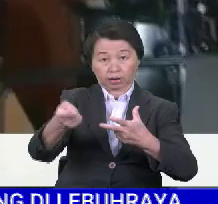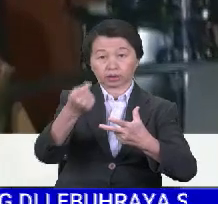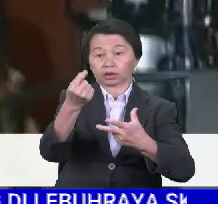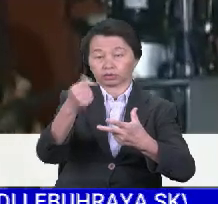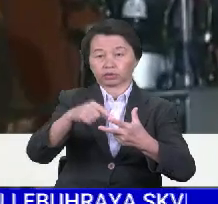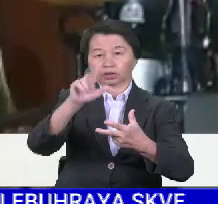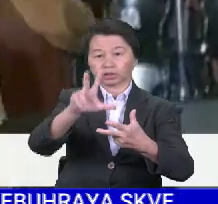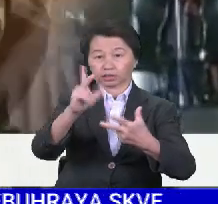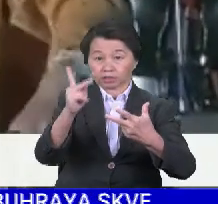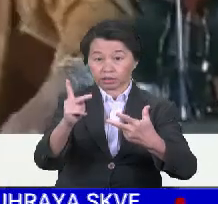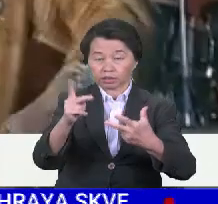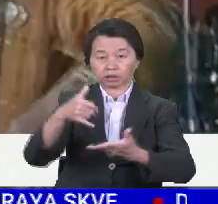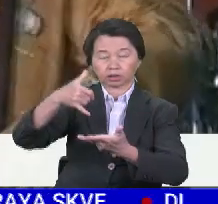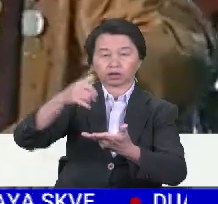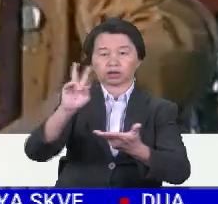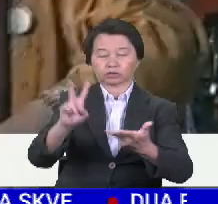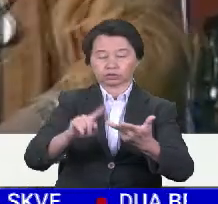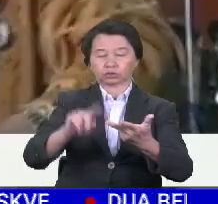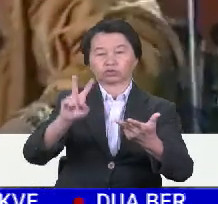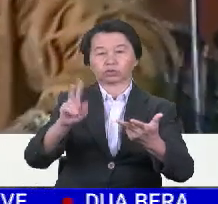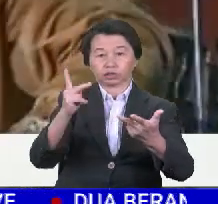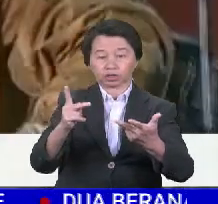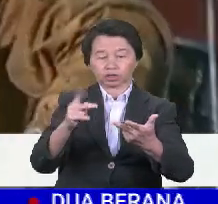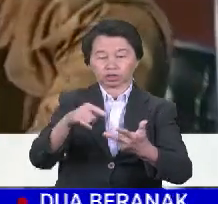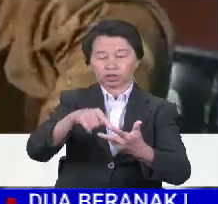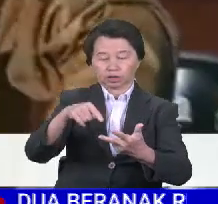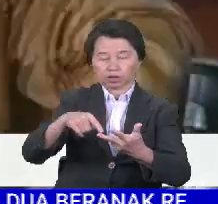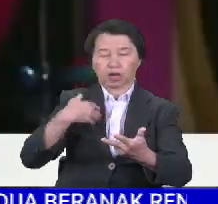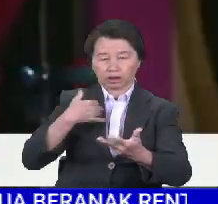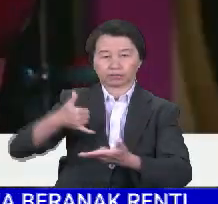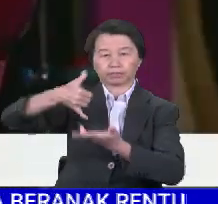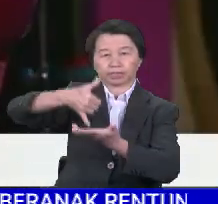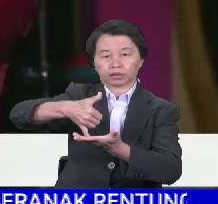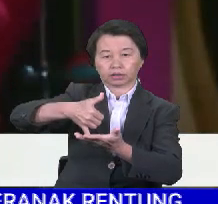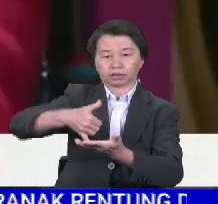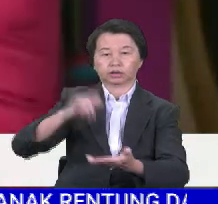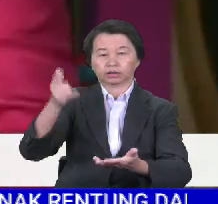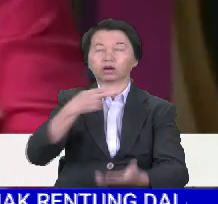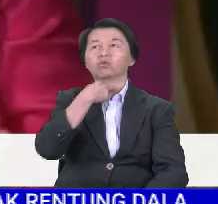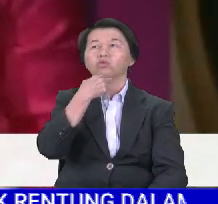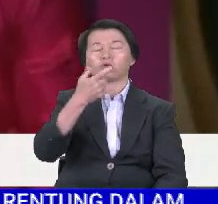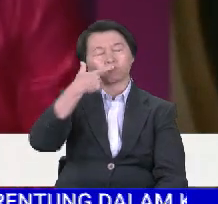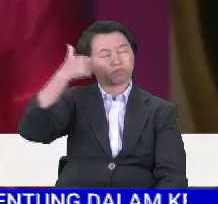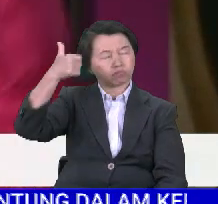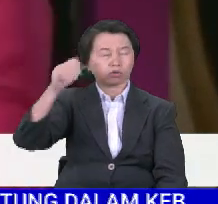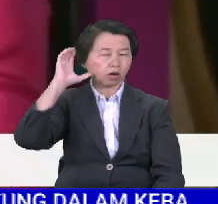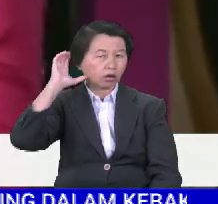tunai RM3,000 dan RM2,000 serta piala. Manakala pemenang vokal terbaik